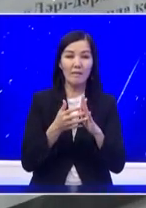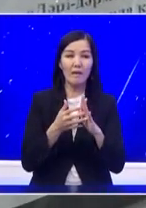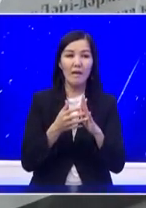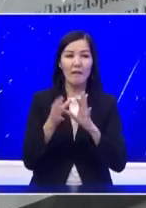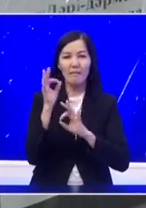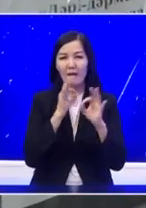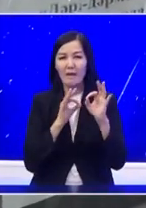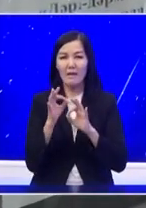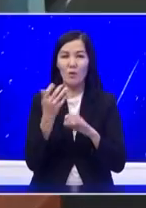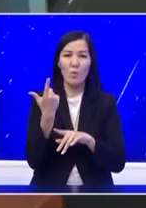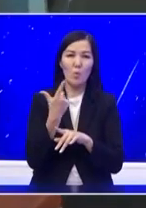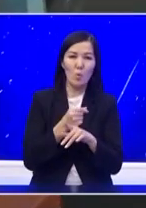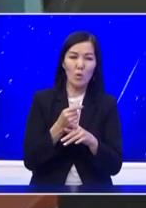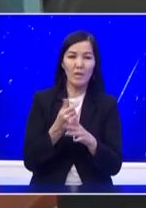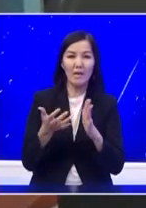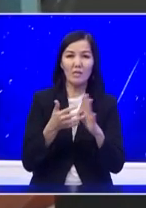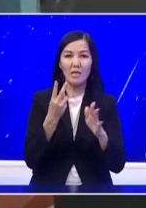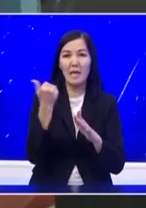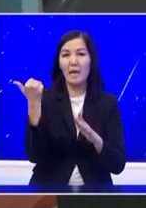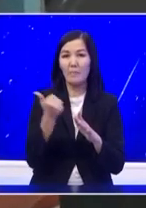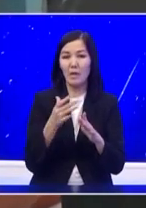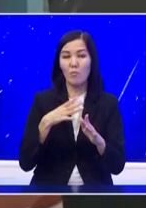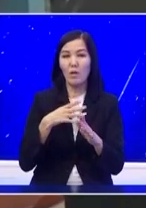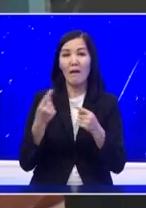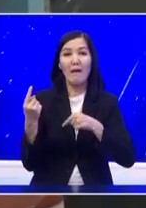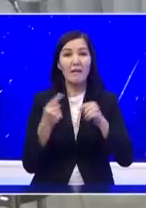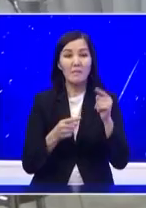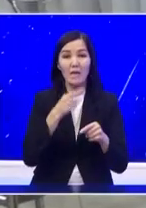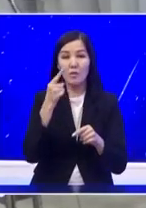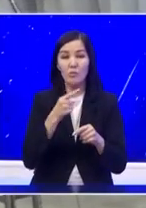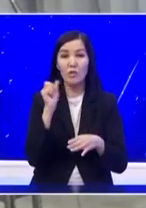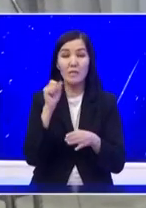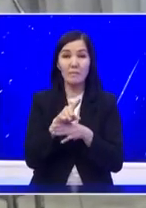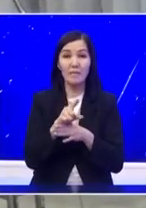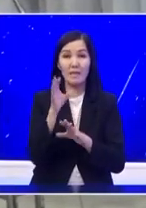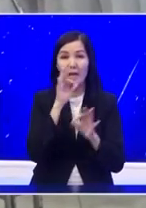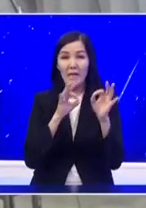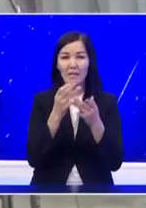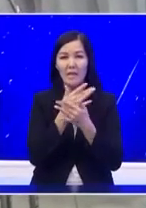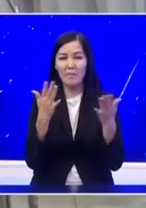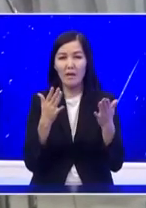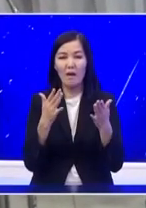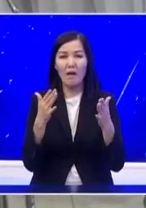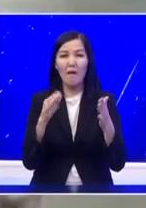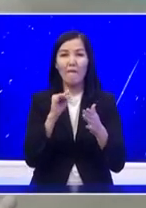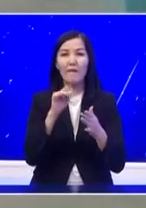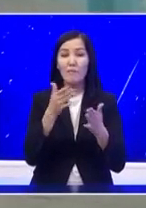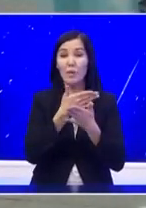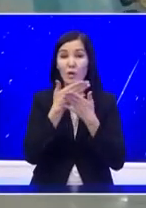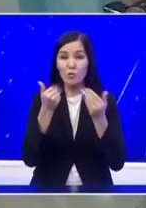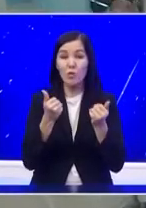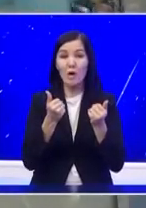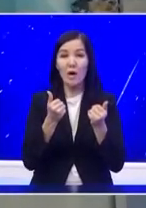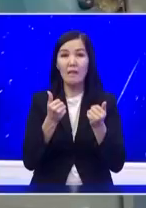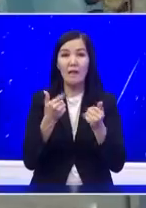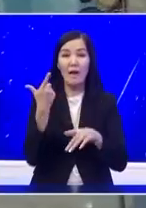қол жеткізе алмай отырғандарына екі апта болған. Кәсіпкерлердің айтуынша тапсырыс берген дәрі-дәрмектер фирманың өзінде жоқ. Ал